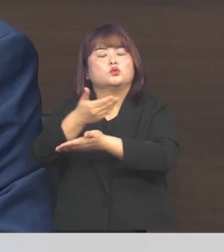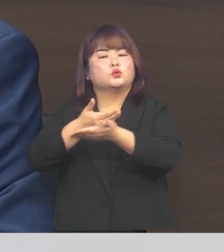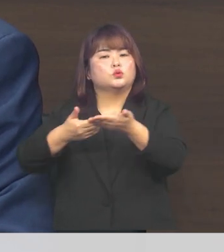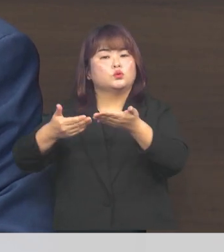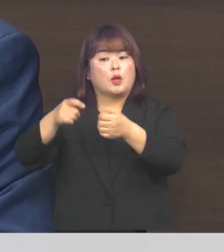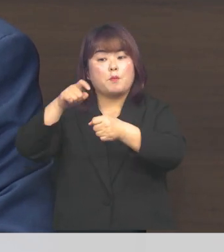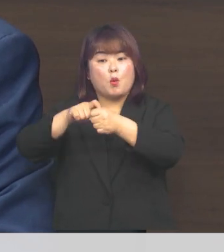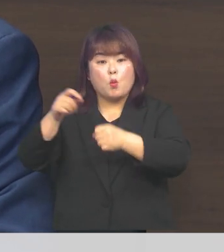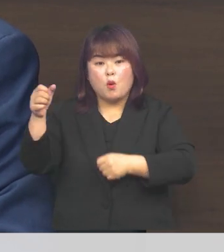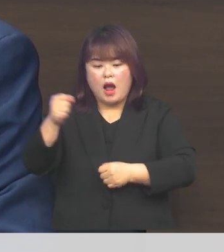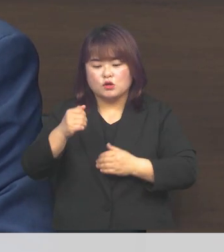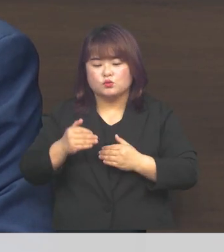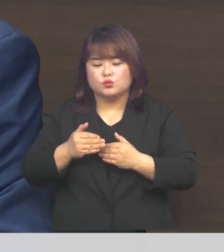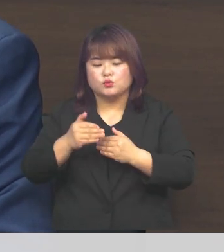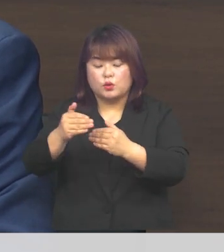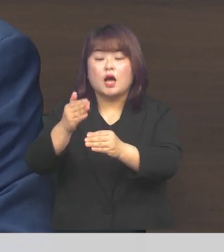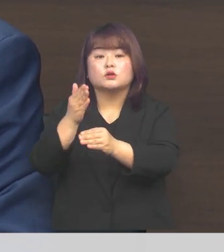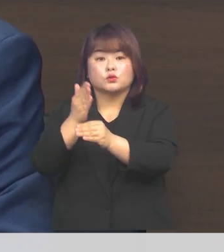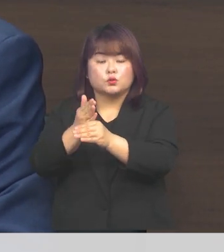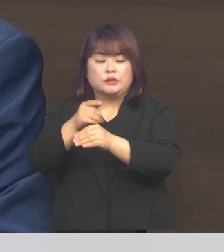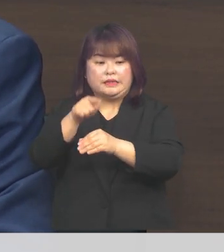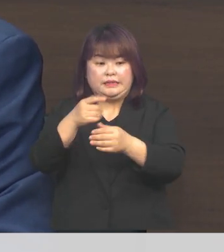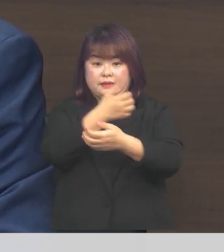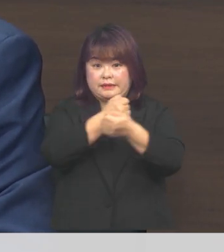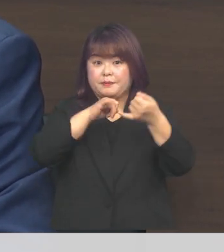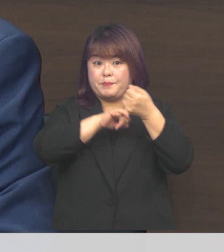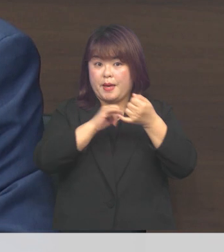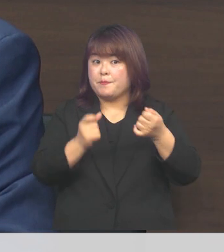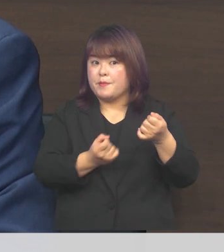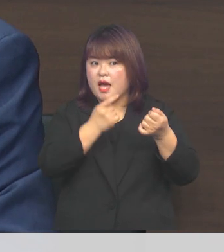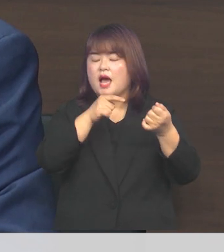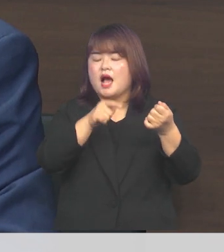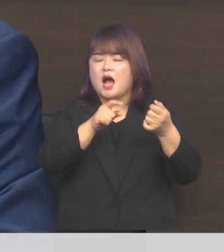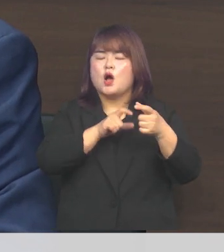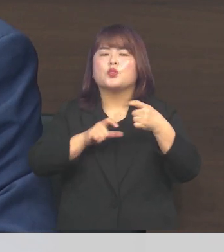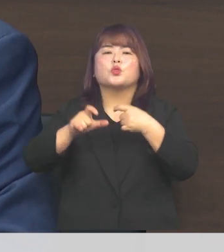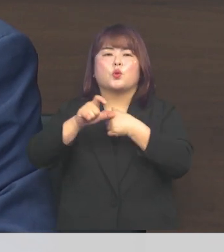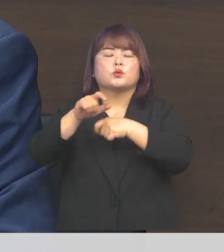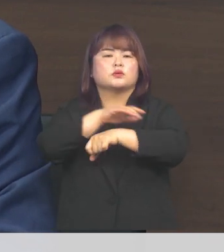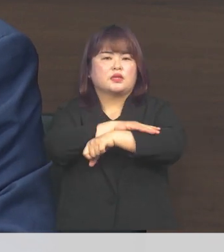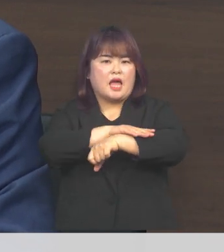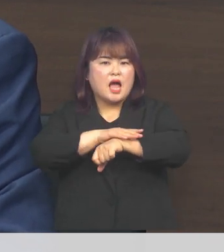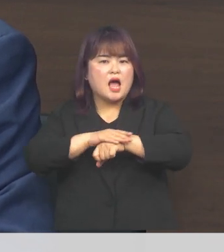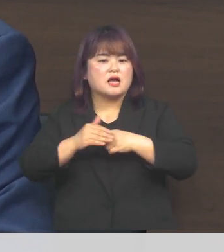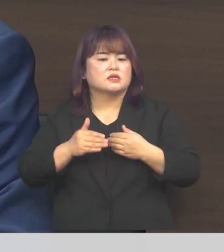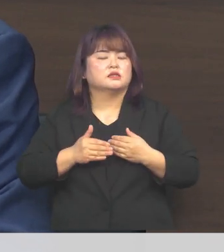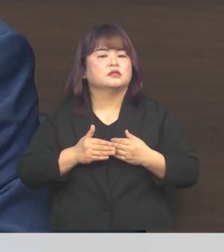자원순환을 위해서 노력하고 있는데 오늘 이런 협약을 계기로 더욱더 시가 지나면